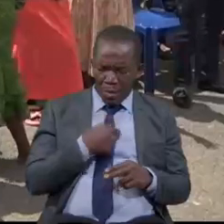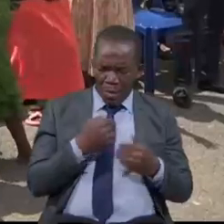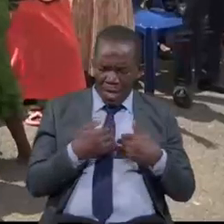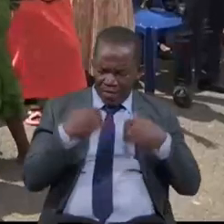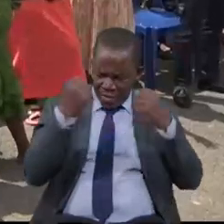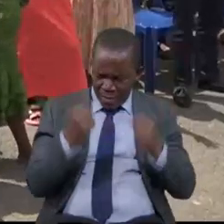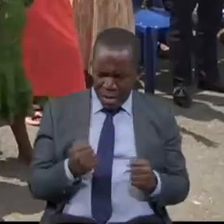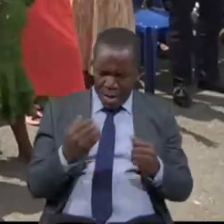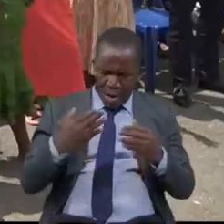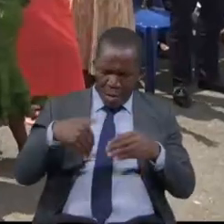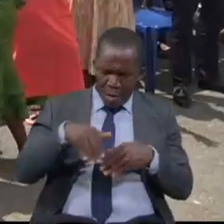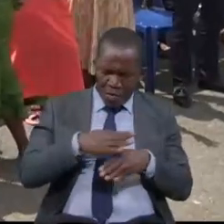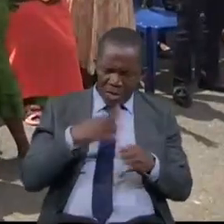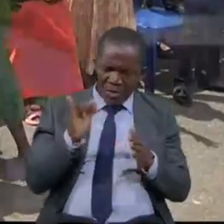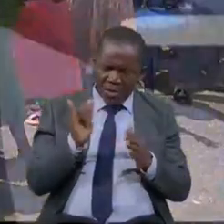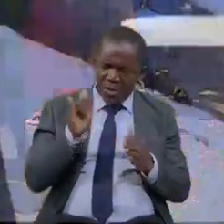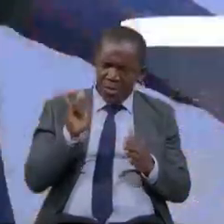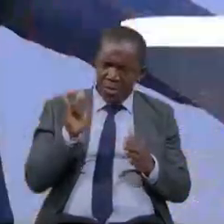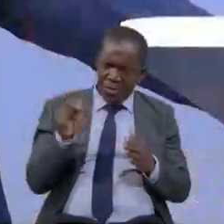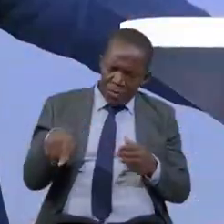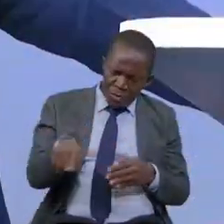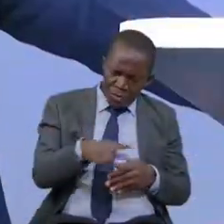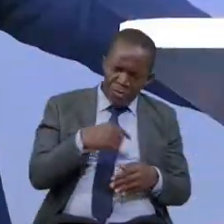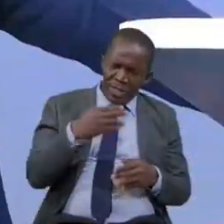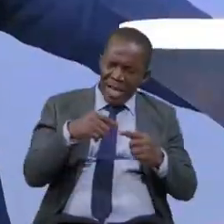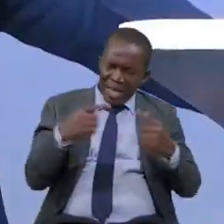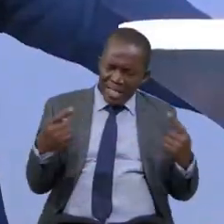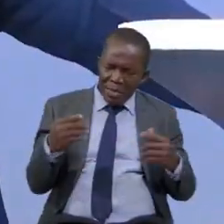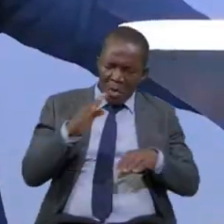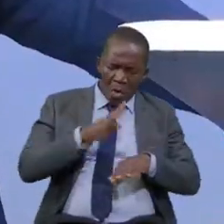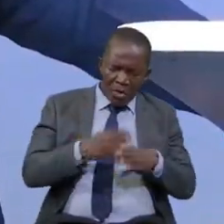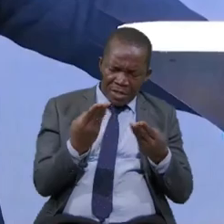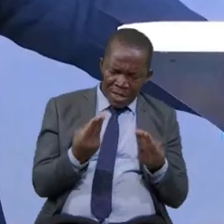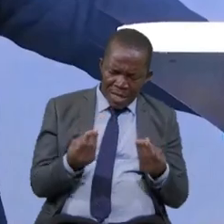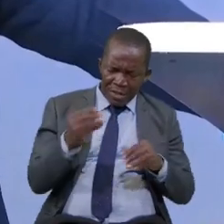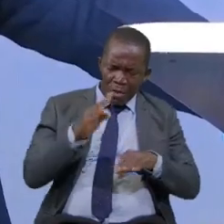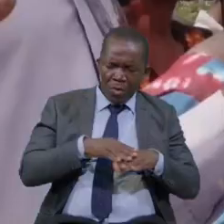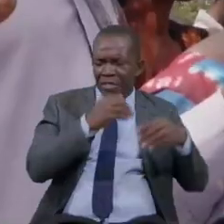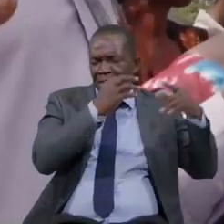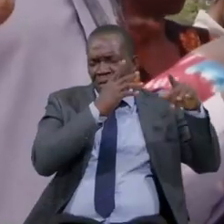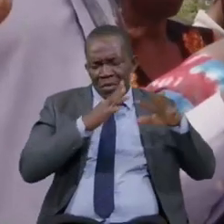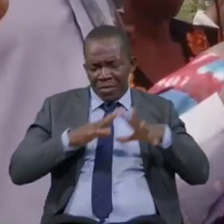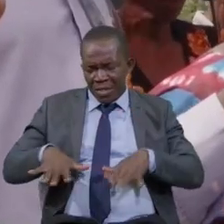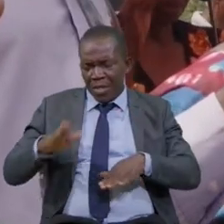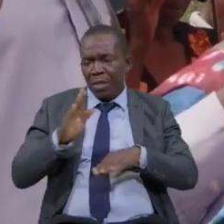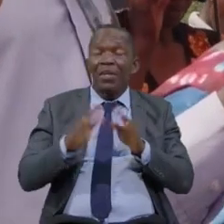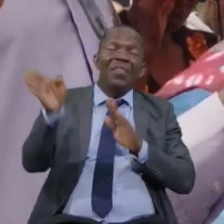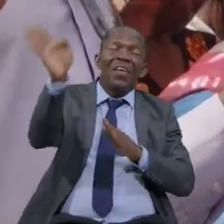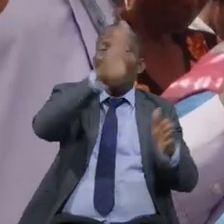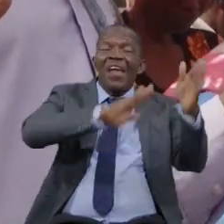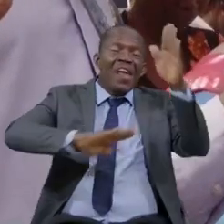ennemis, sur la terre, de la mer, des cieux, de la